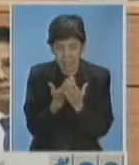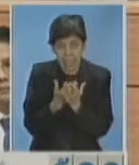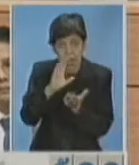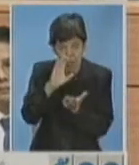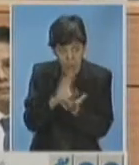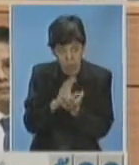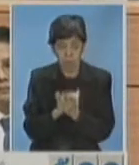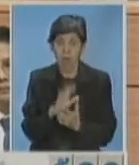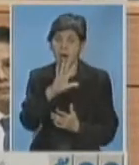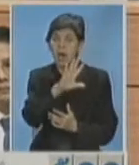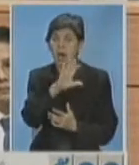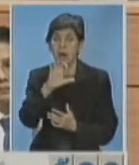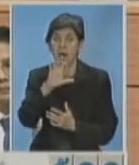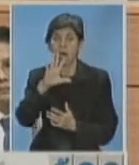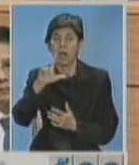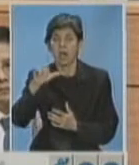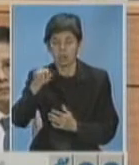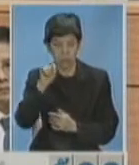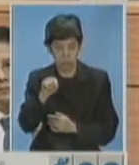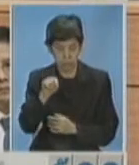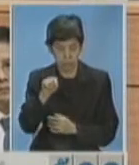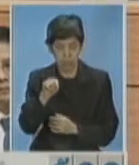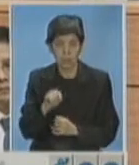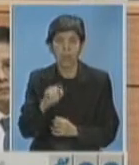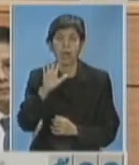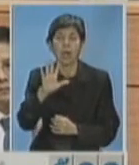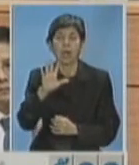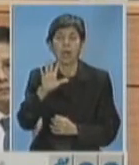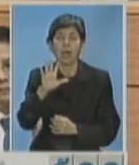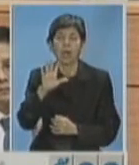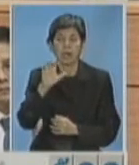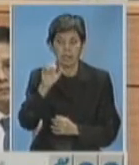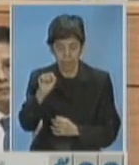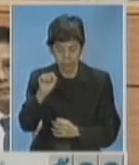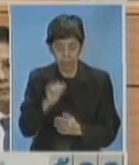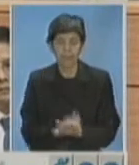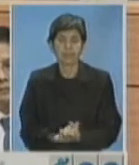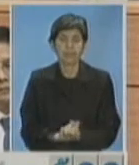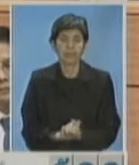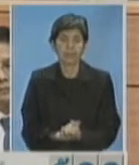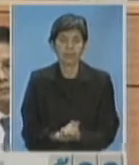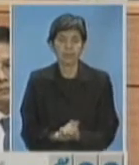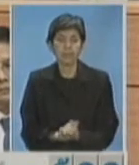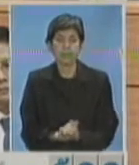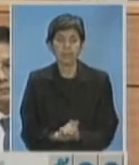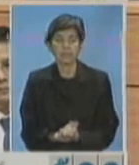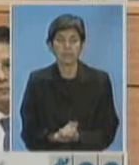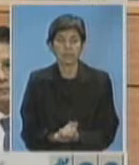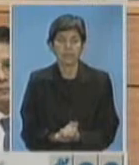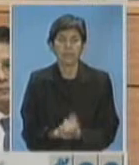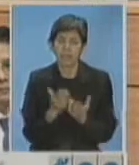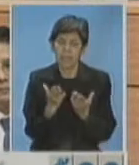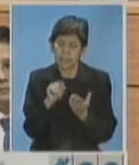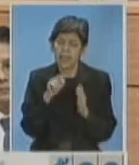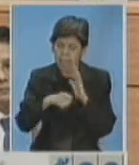เงินถึง505ล้านจุด5แสนบาทท่านประธานครับนี่